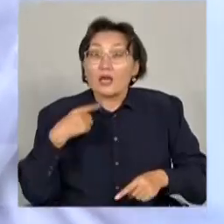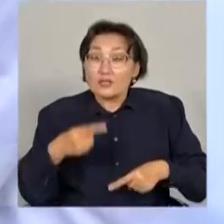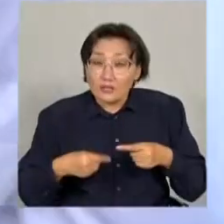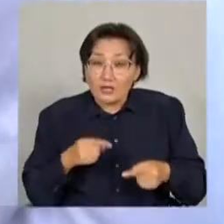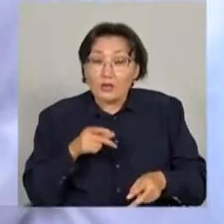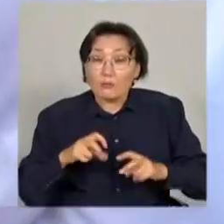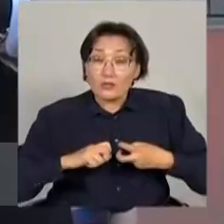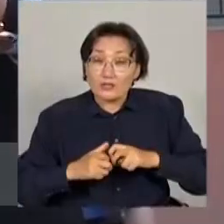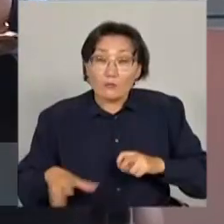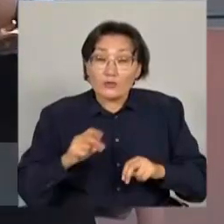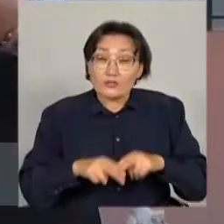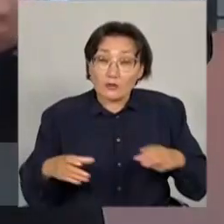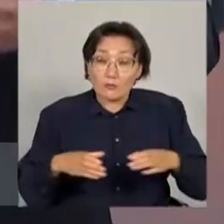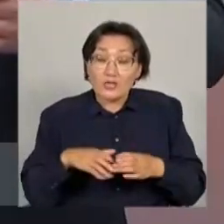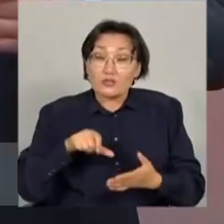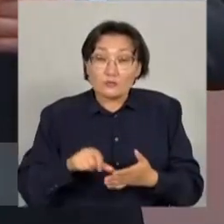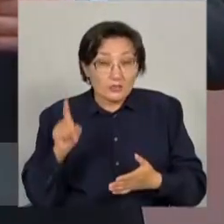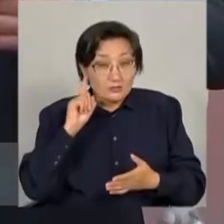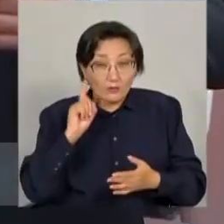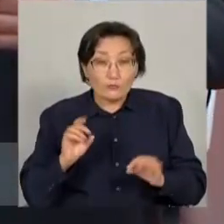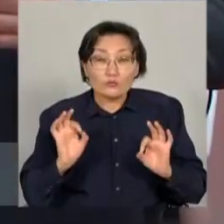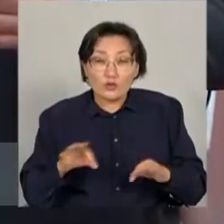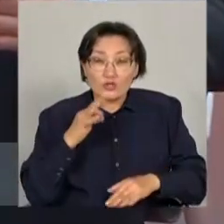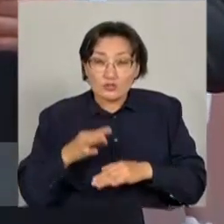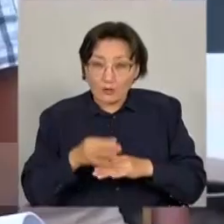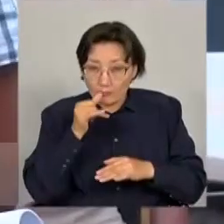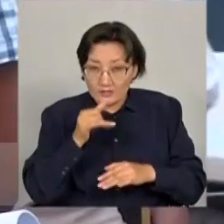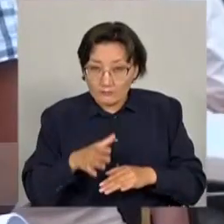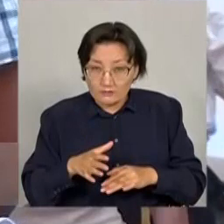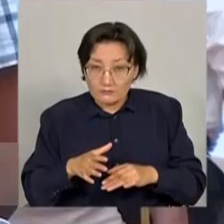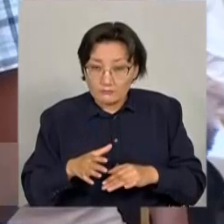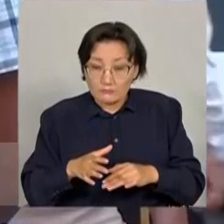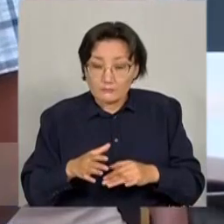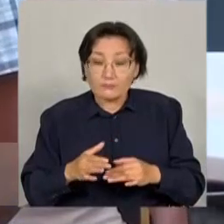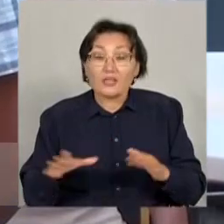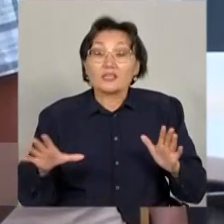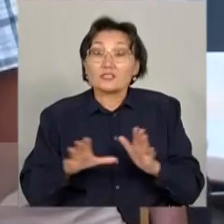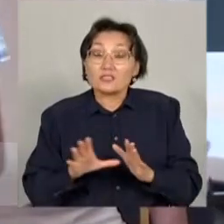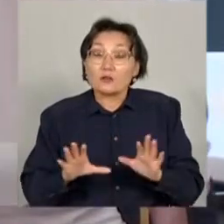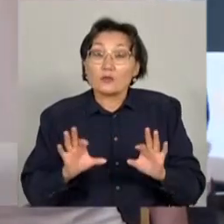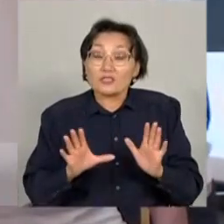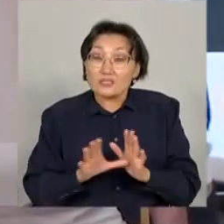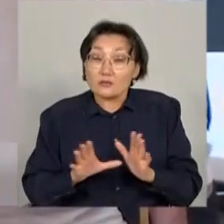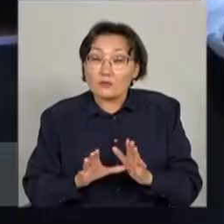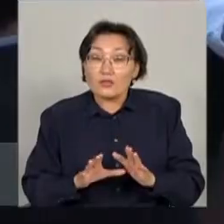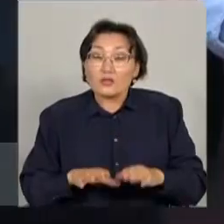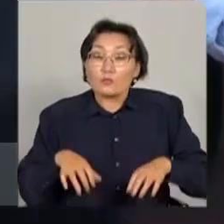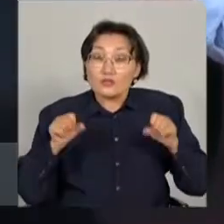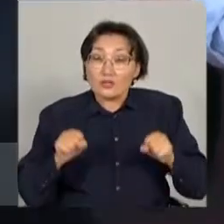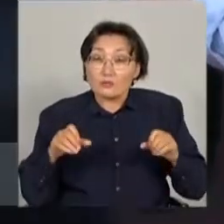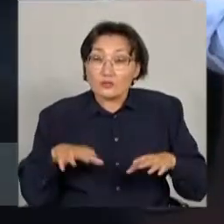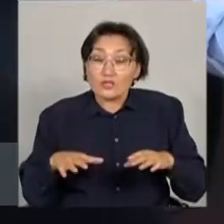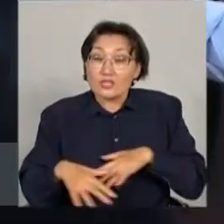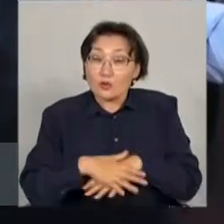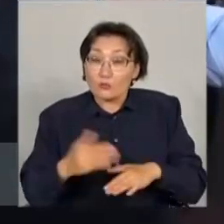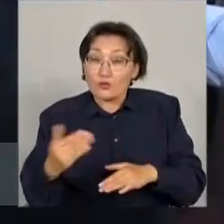проблемалардың барлығын компания өкілі тыңдап, мардымды жауап бере алмады. Тіпті электр энергиясының тұрақсыздығына